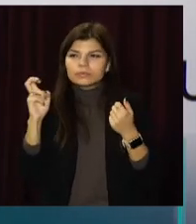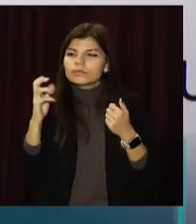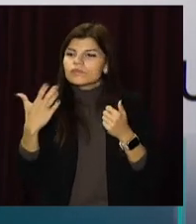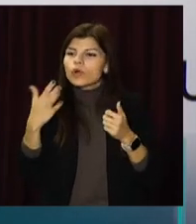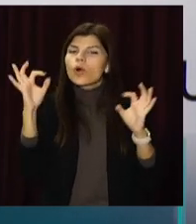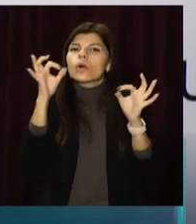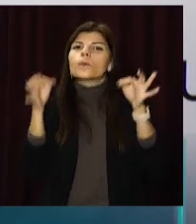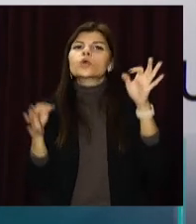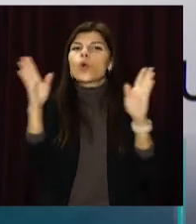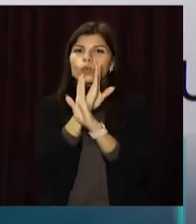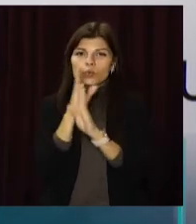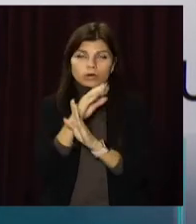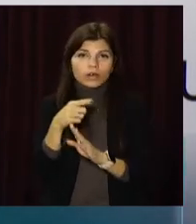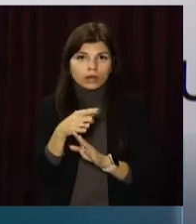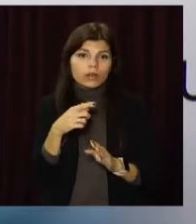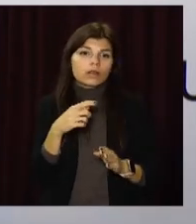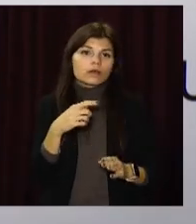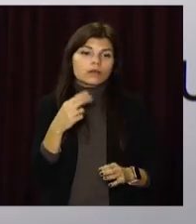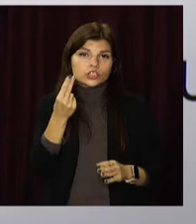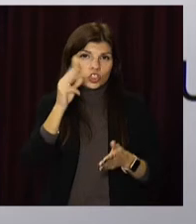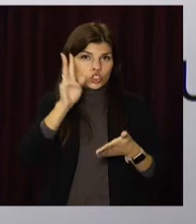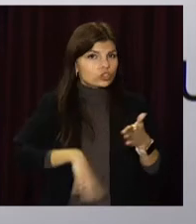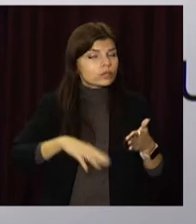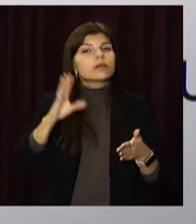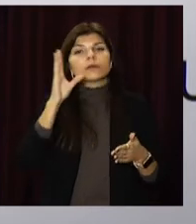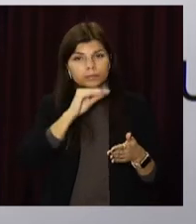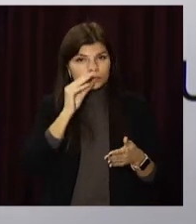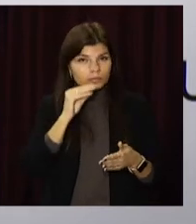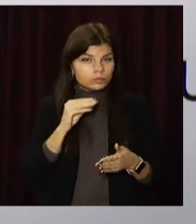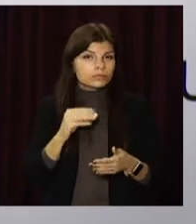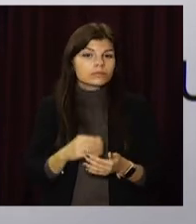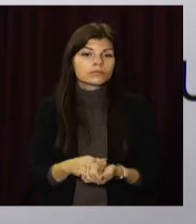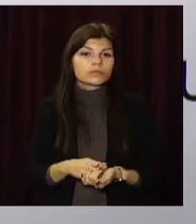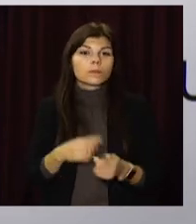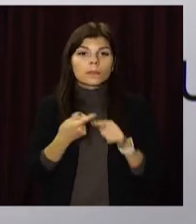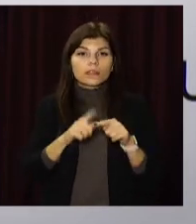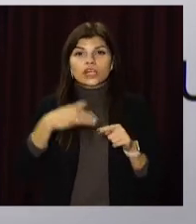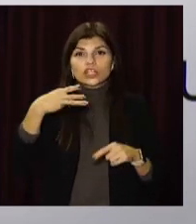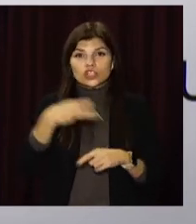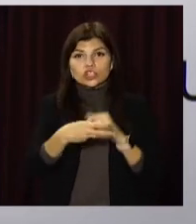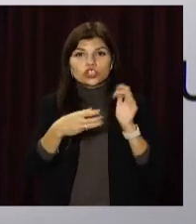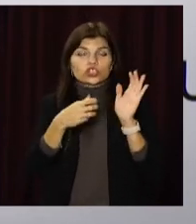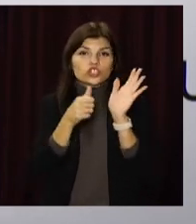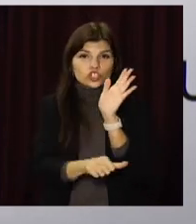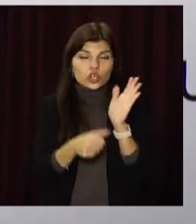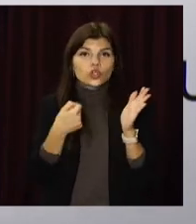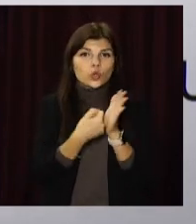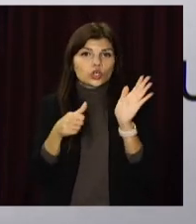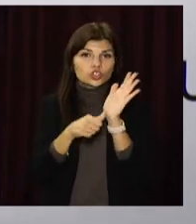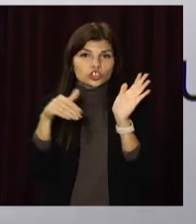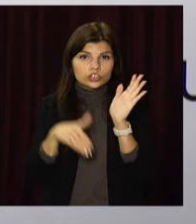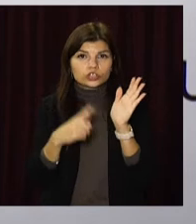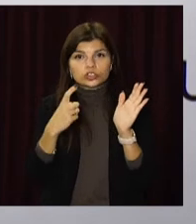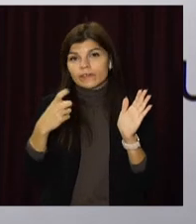на громадян від 180 до 360 неоподаткованих мінімум. Це 3060 до